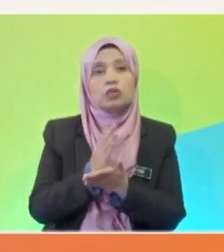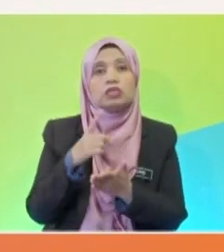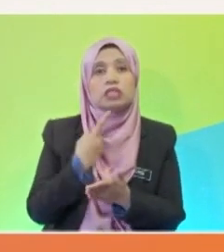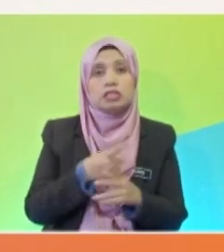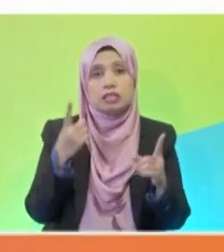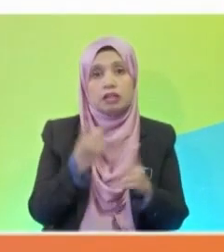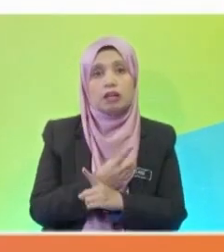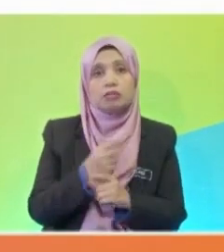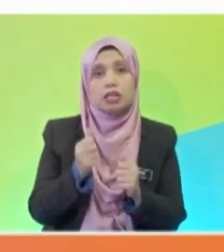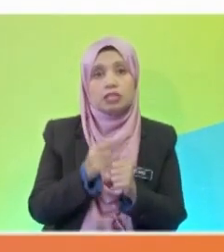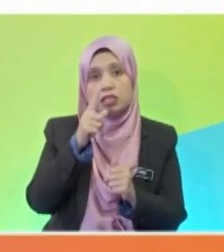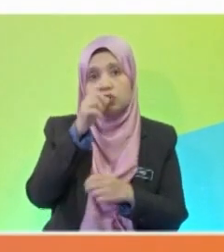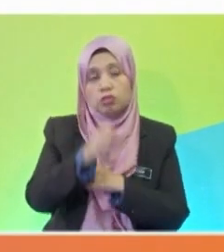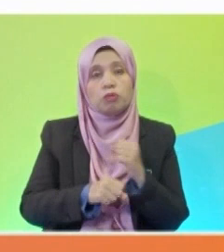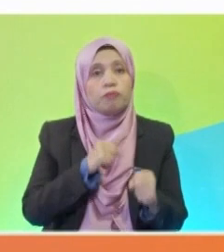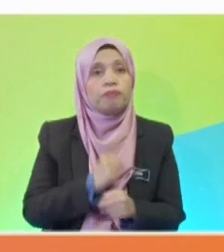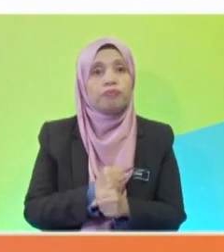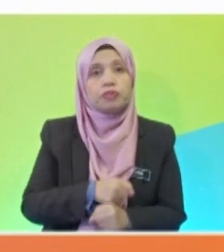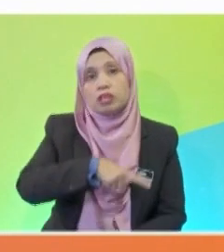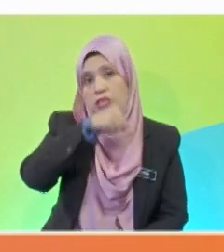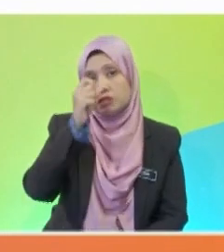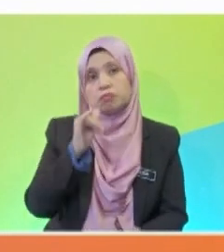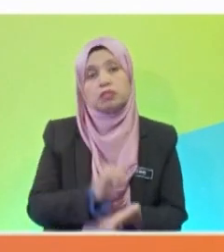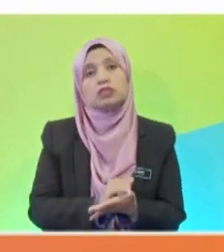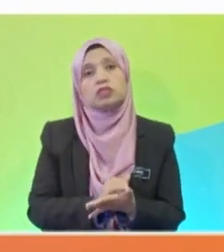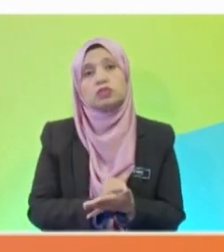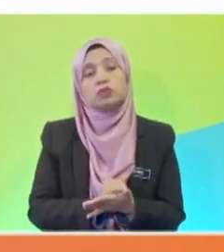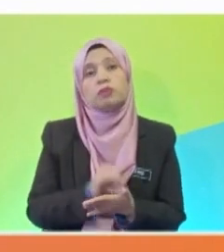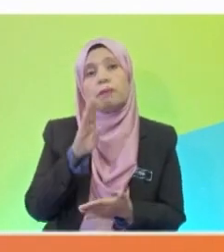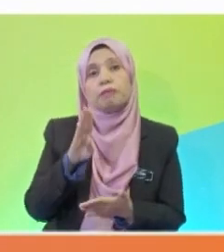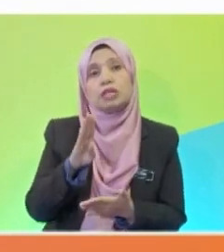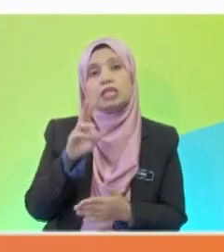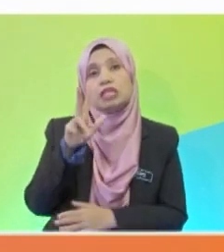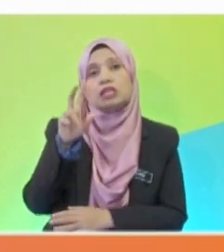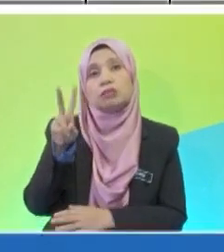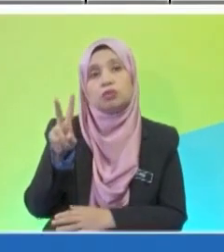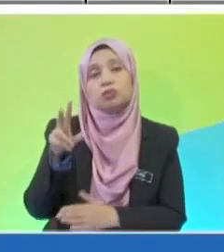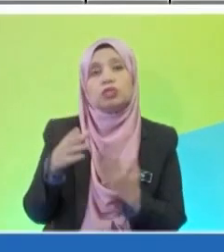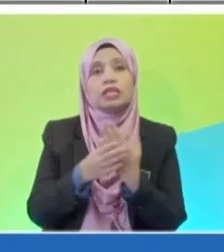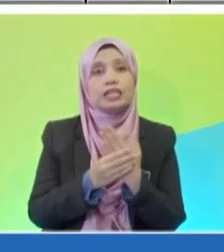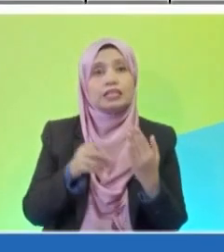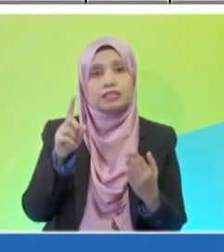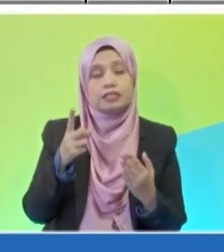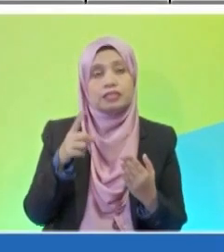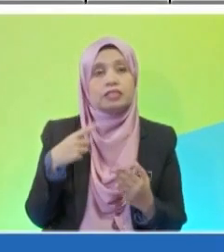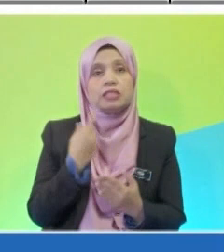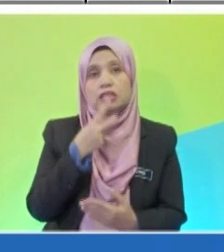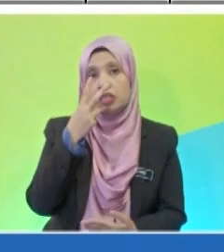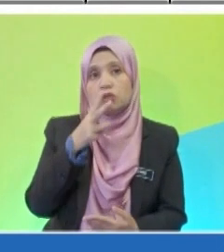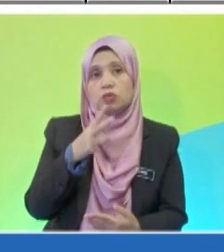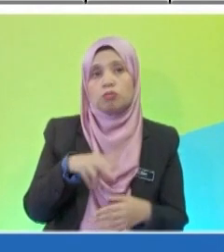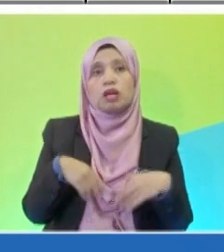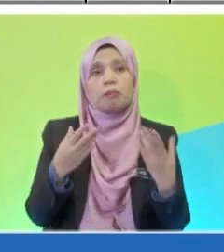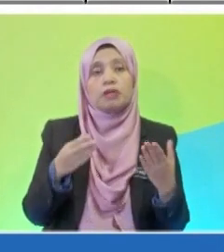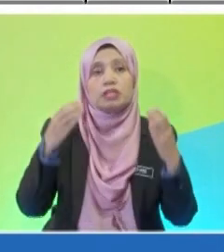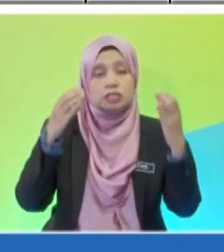setahun. Macam tu. Okey, sebab tu nilai perkongsi B, faedah dia RM32 sahaja. Okey, kita lihat bagaimana cikgu letak